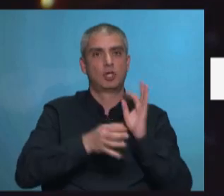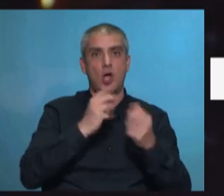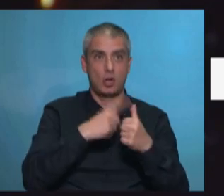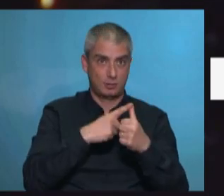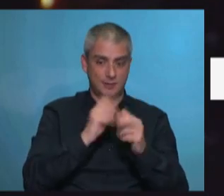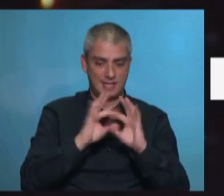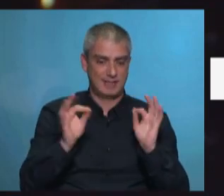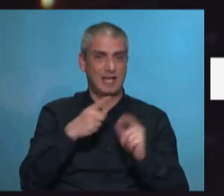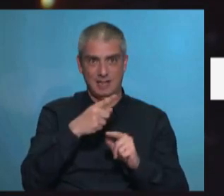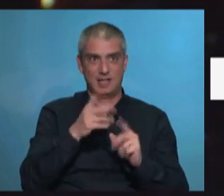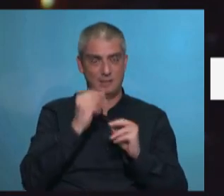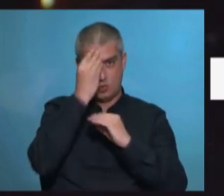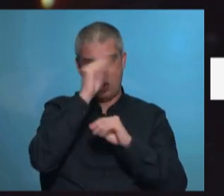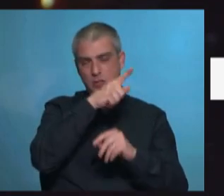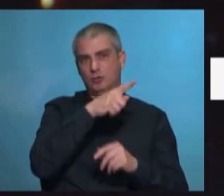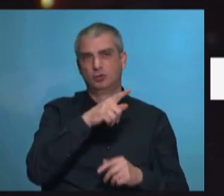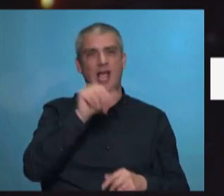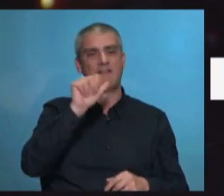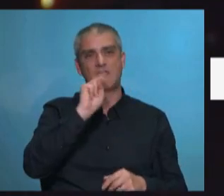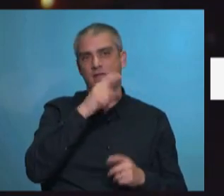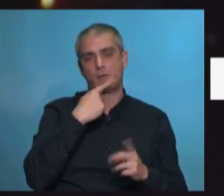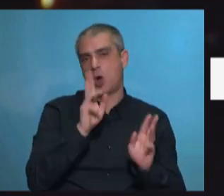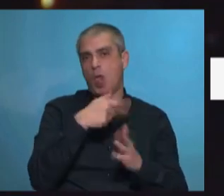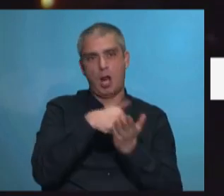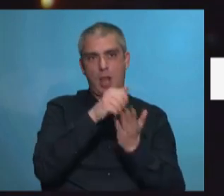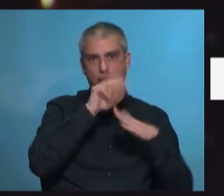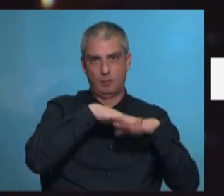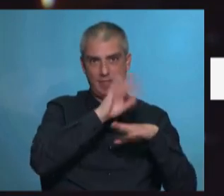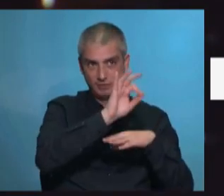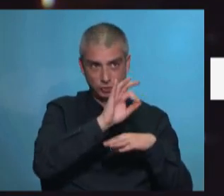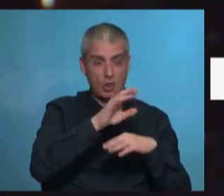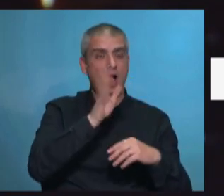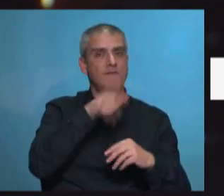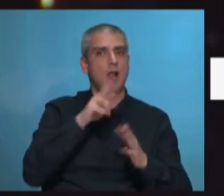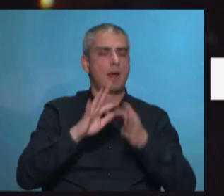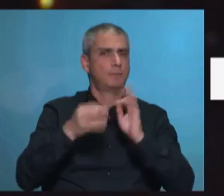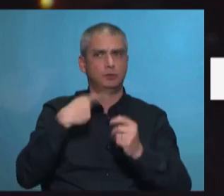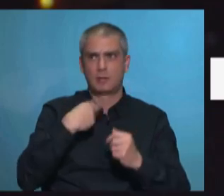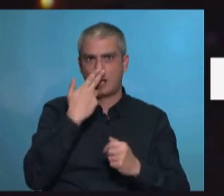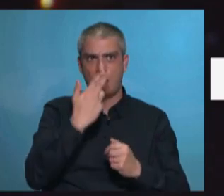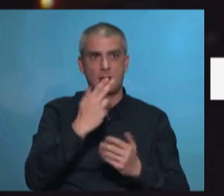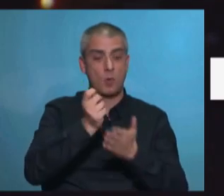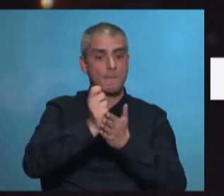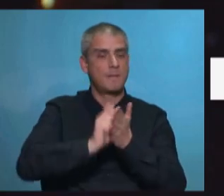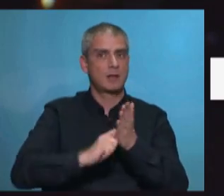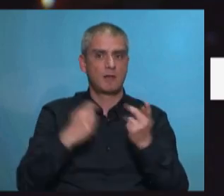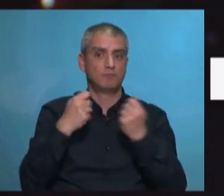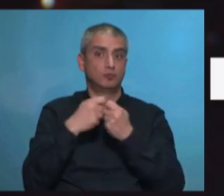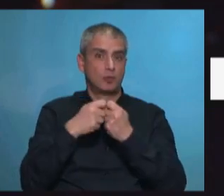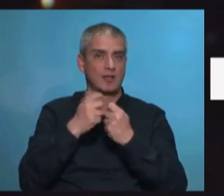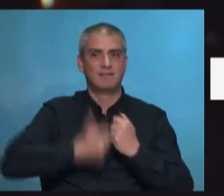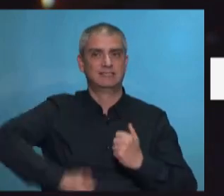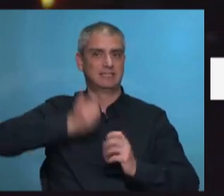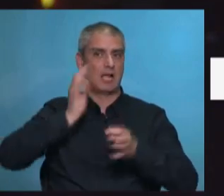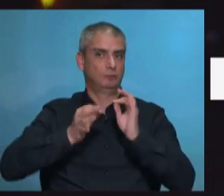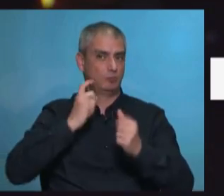החל עם אותה הודעת נבצרות של אפי נווה, אבל היו גם בכלל במערכת המשפט. ראינו מכתב משותף גם של השרה